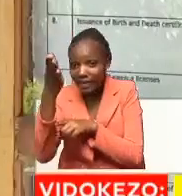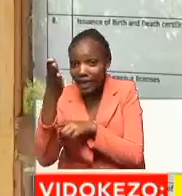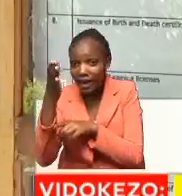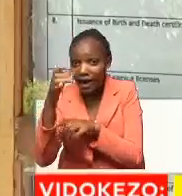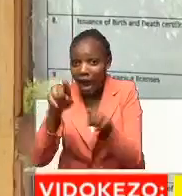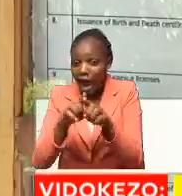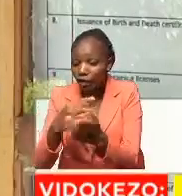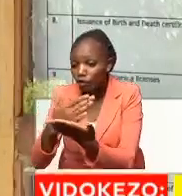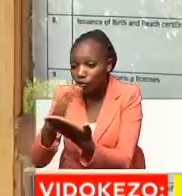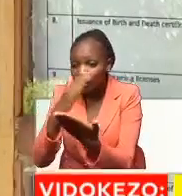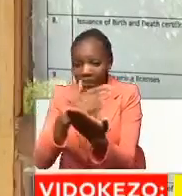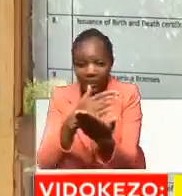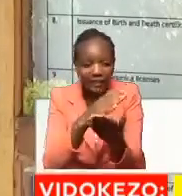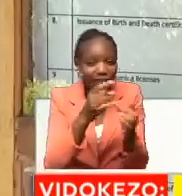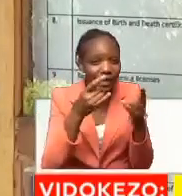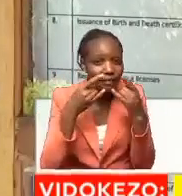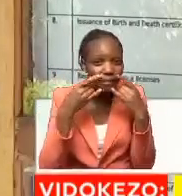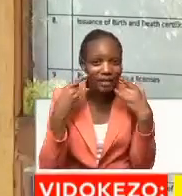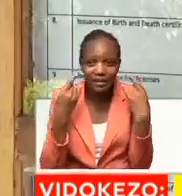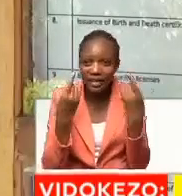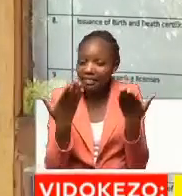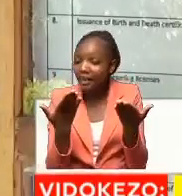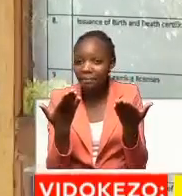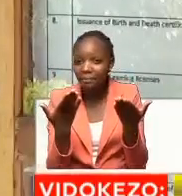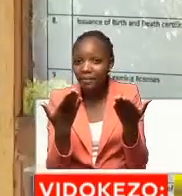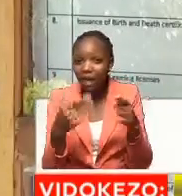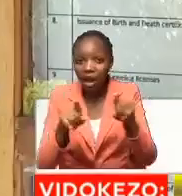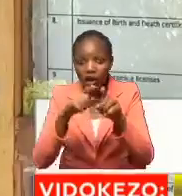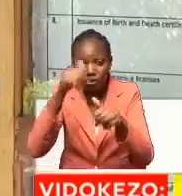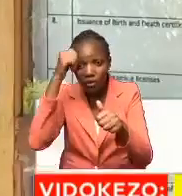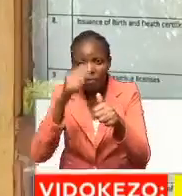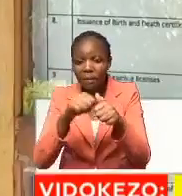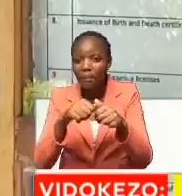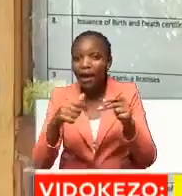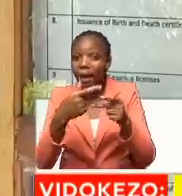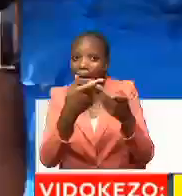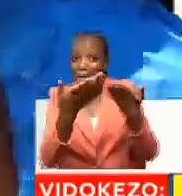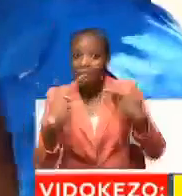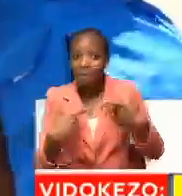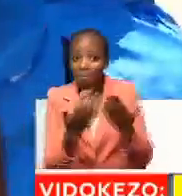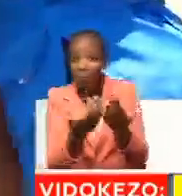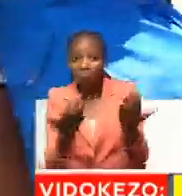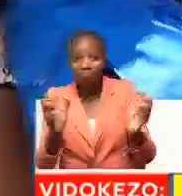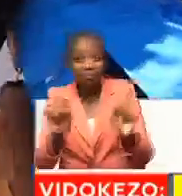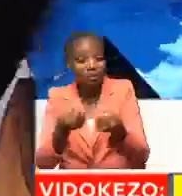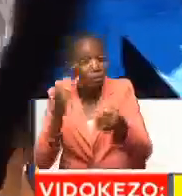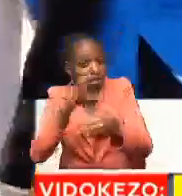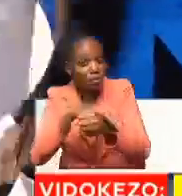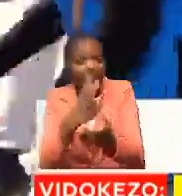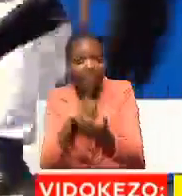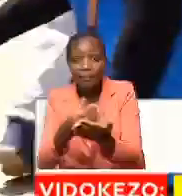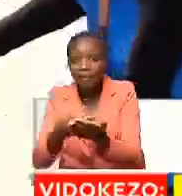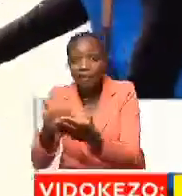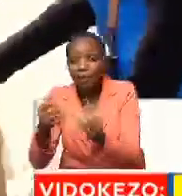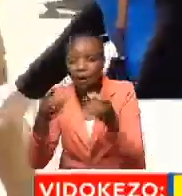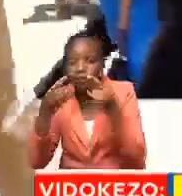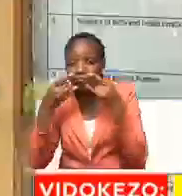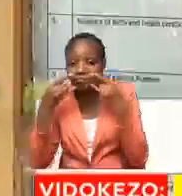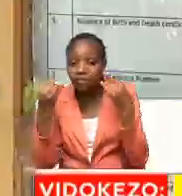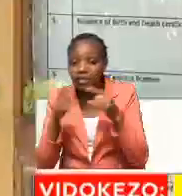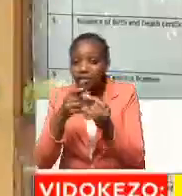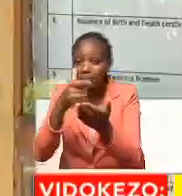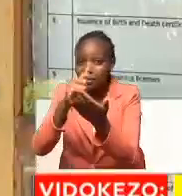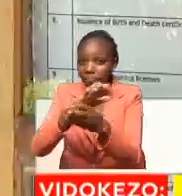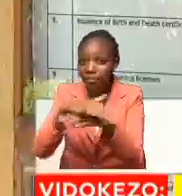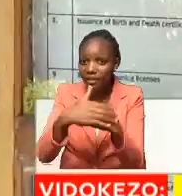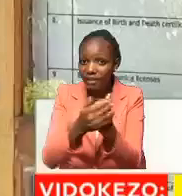standards, kwa sababu ya kukosa, hawana means ya kupata sanitizers, hawana means ya kupata masks. Tunaomba wananchi wetu waendelee ku